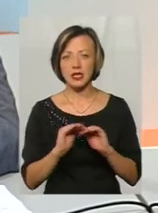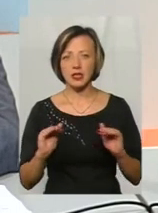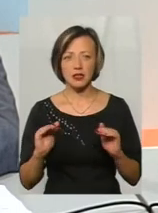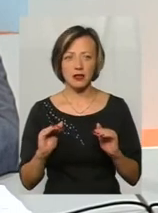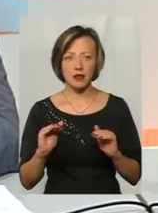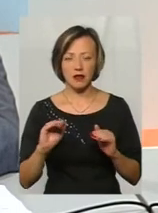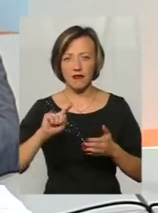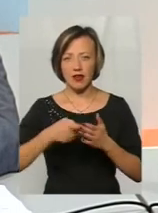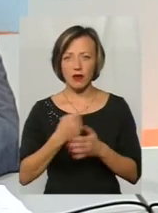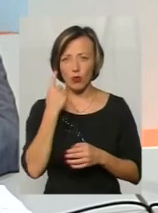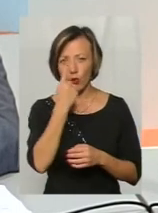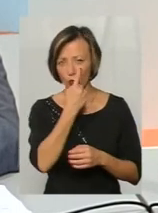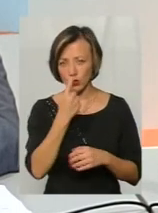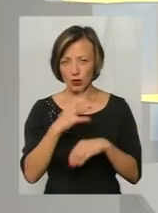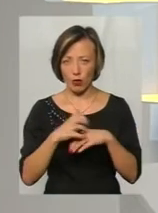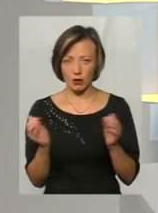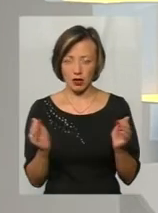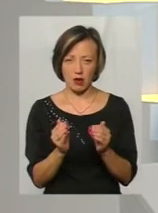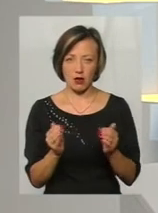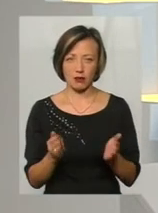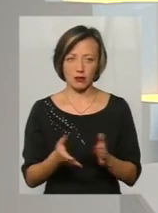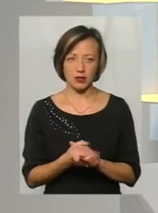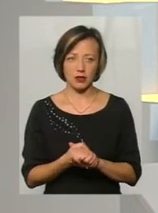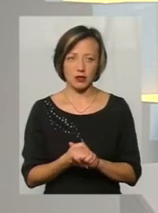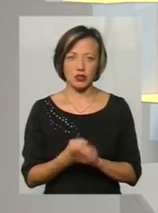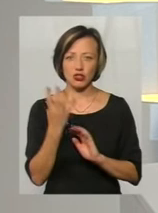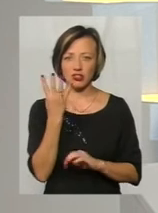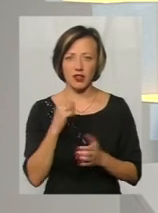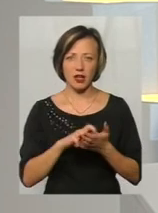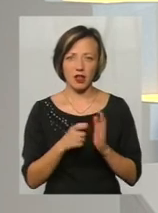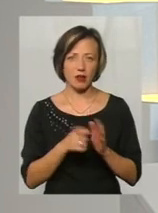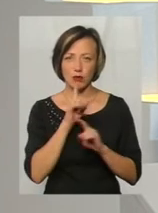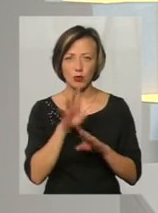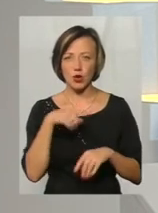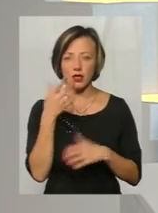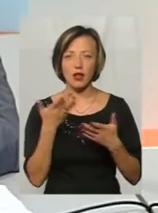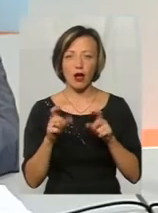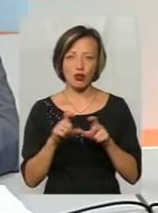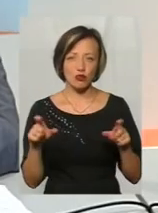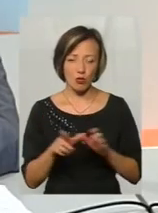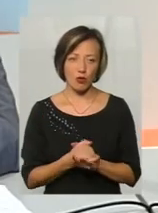виколили очі котеняткові. От 4 клас, я не буду казати, яка школа.